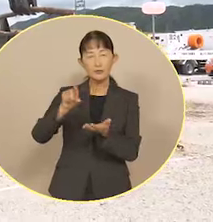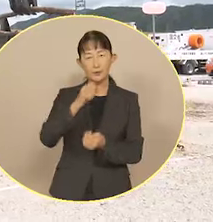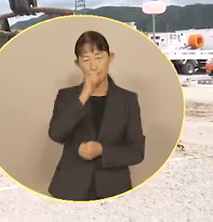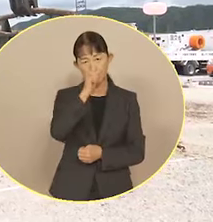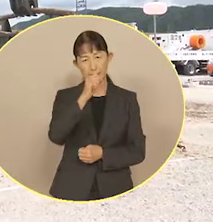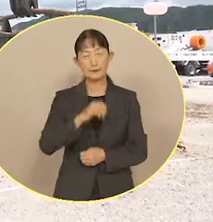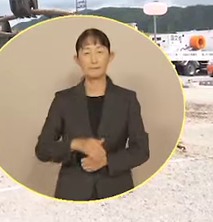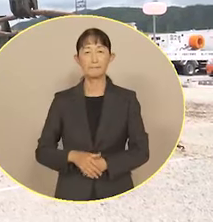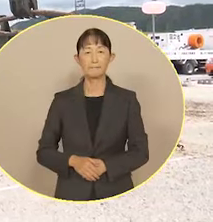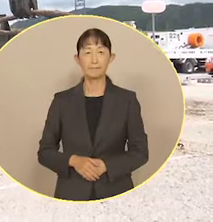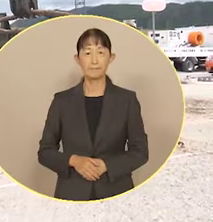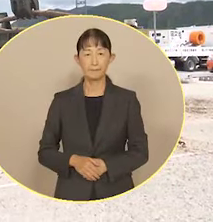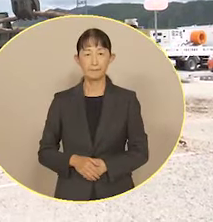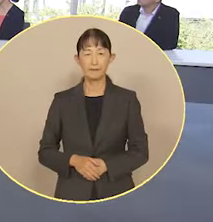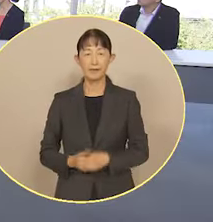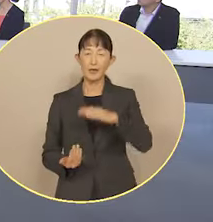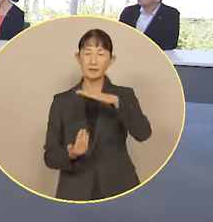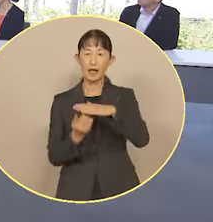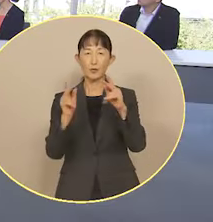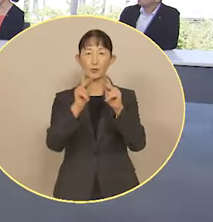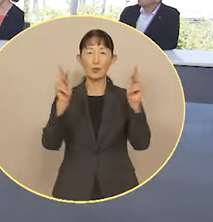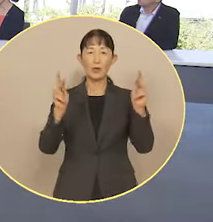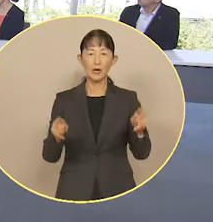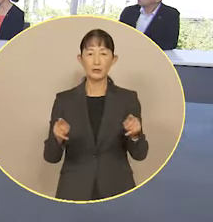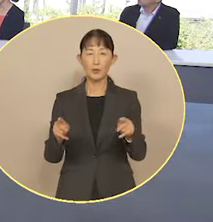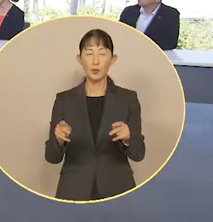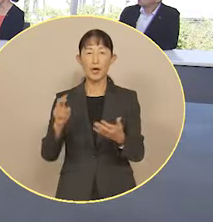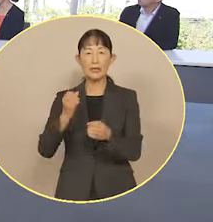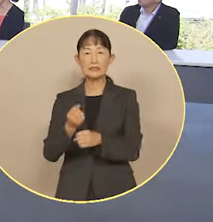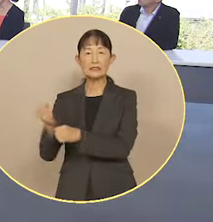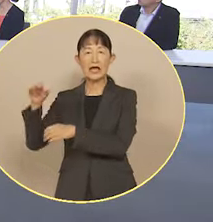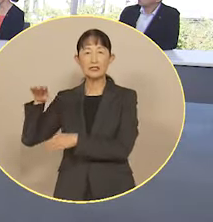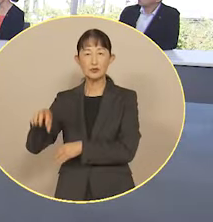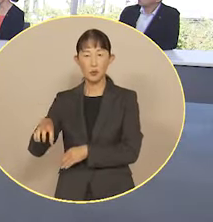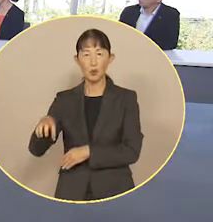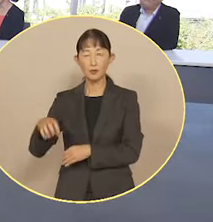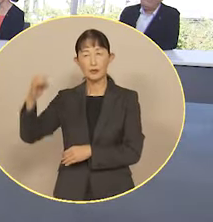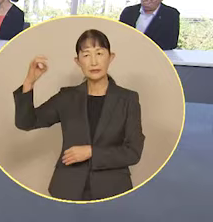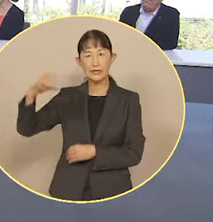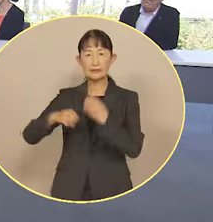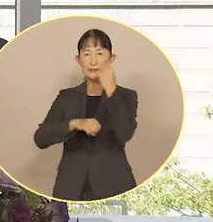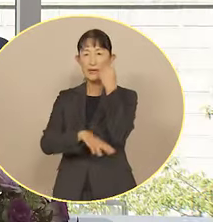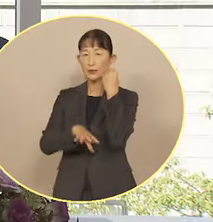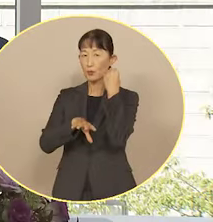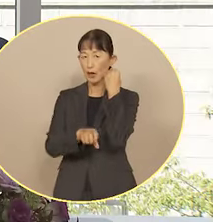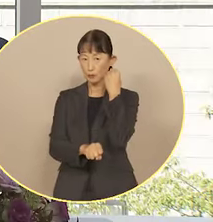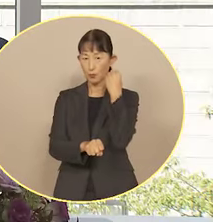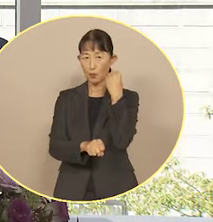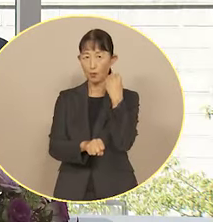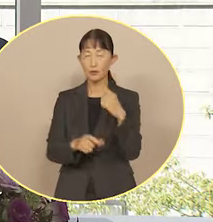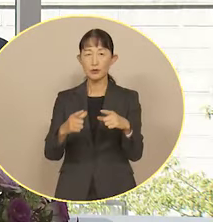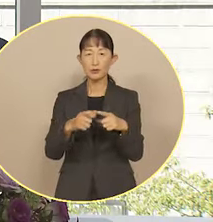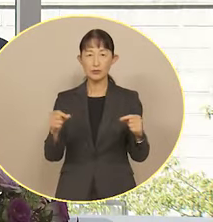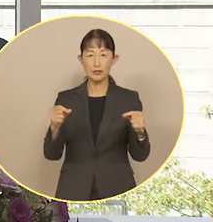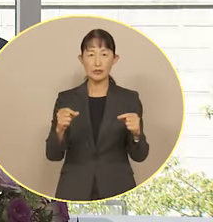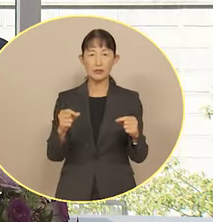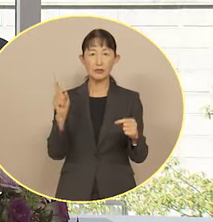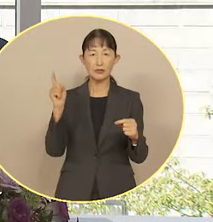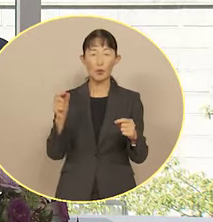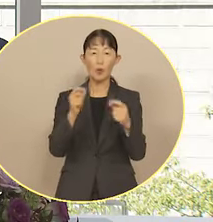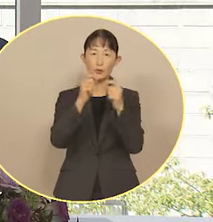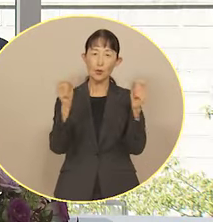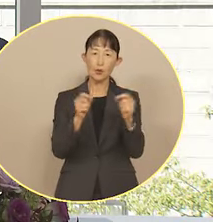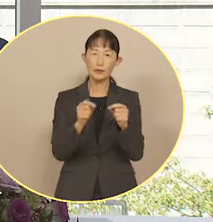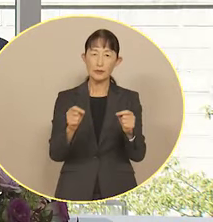ますそして最も大きな課題は指定避難所での電源確保であります国の調査では岡山県が